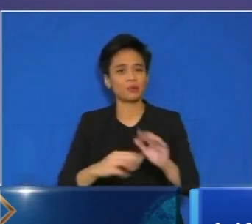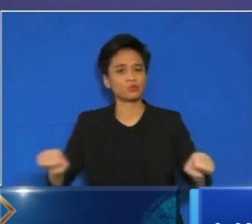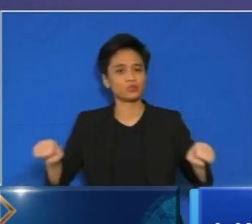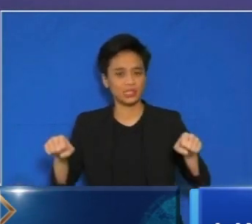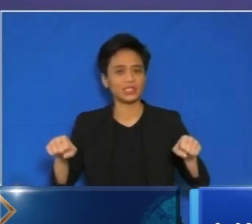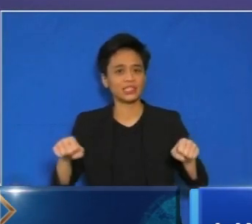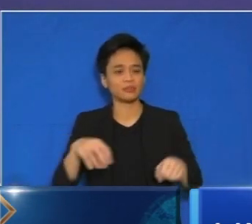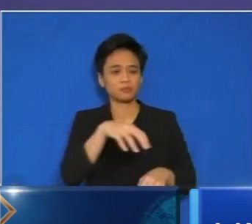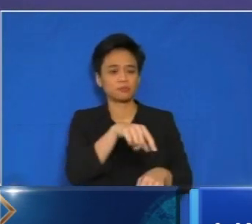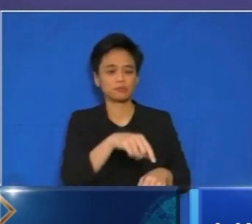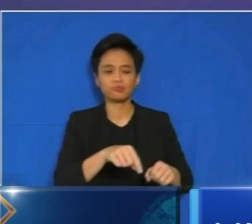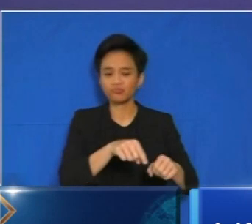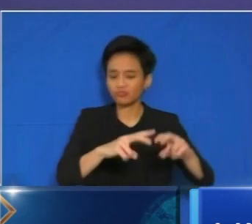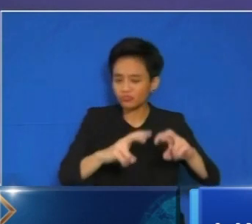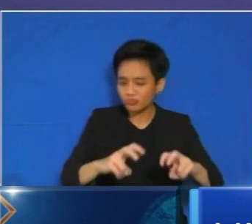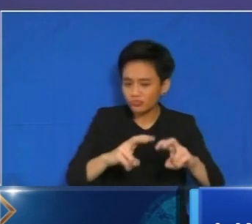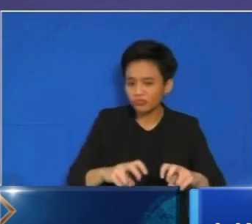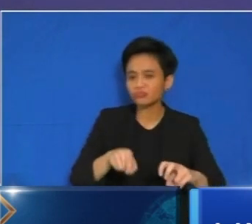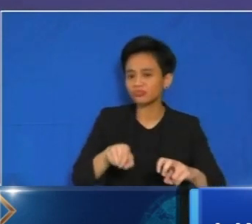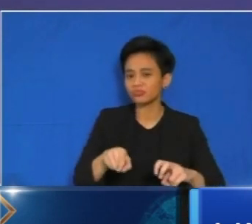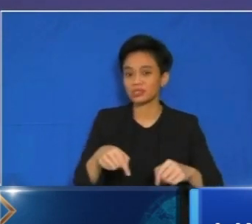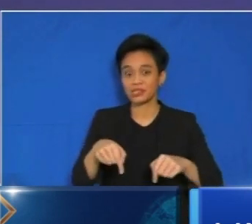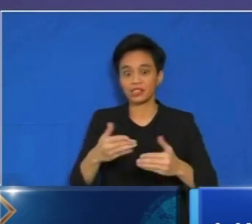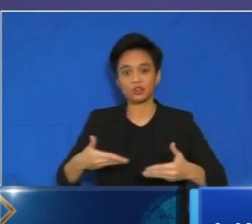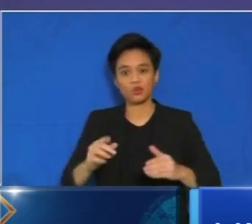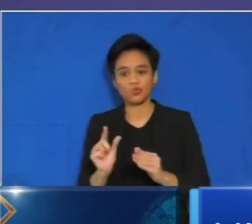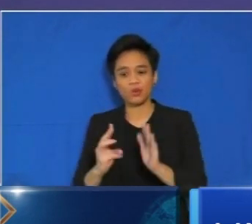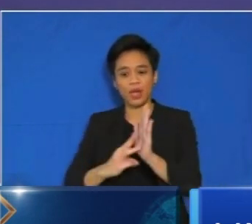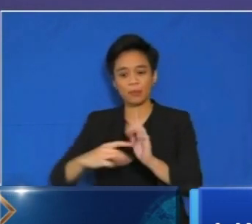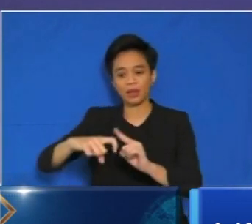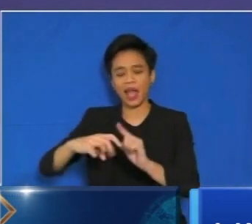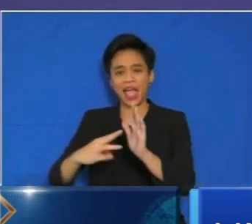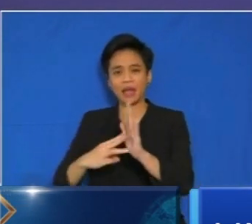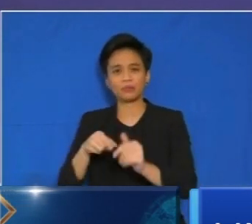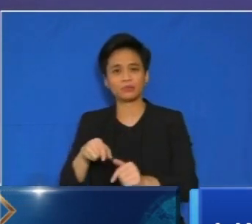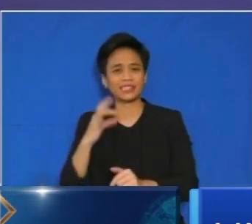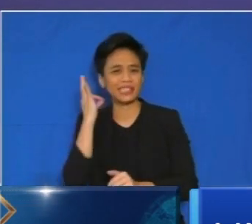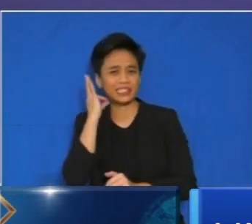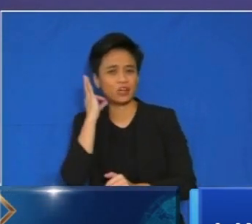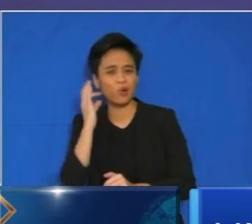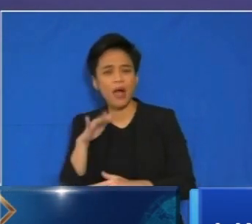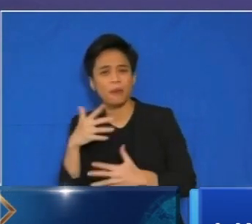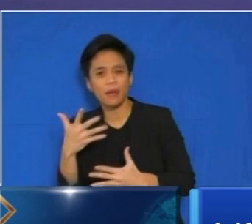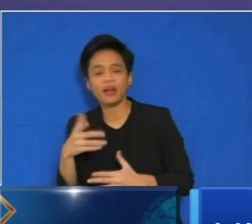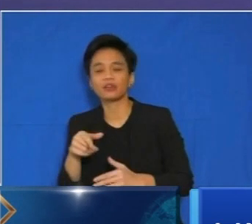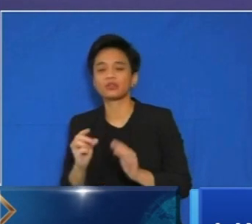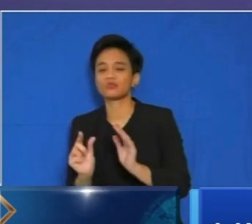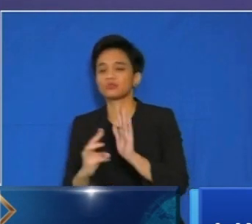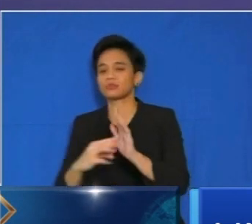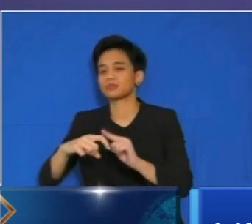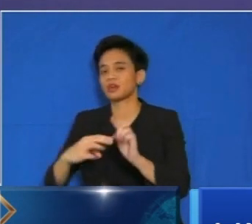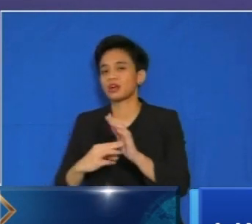UMKM yang berpotensi dalam masa sekarang ini adalah webmd pangan